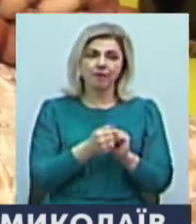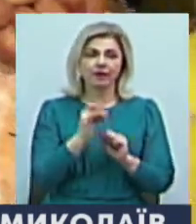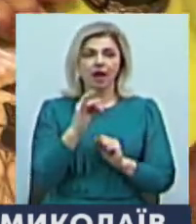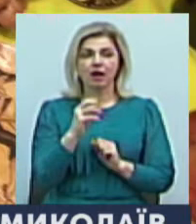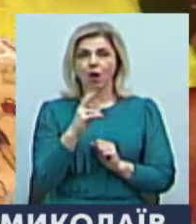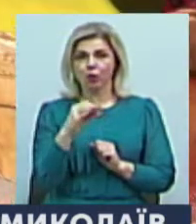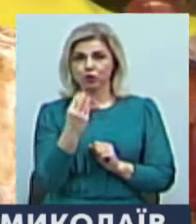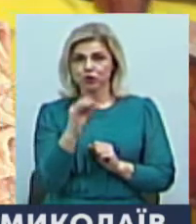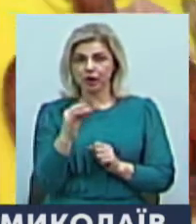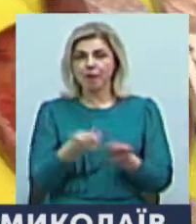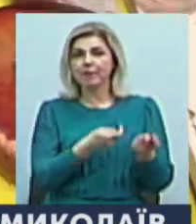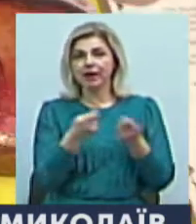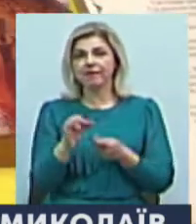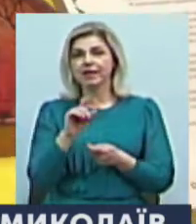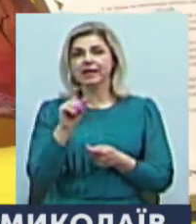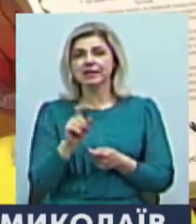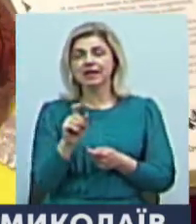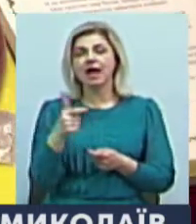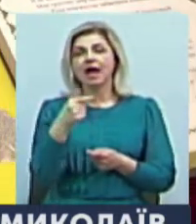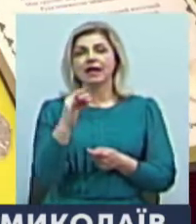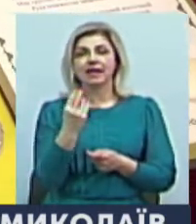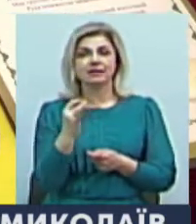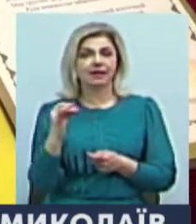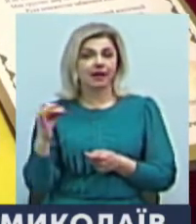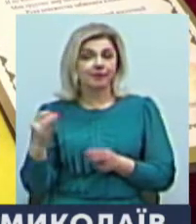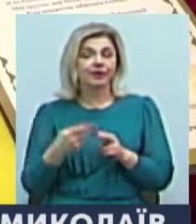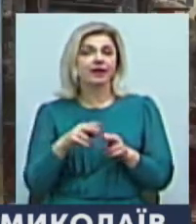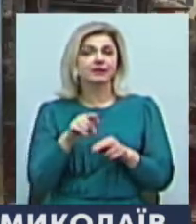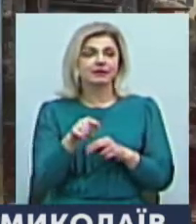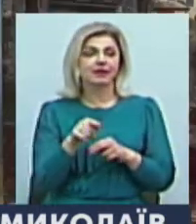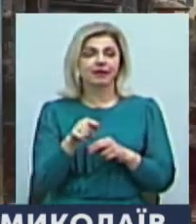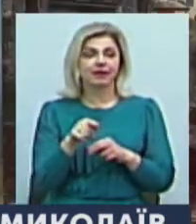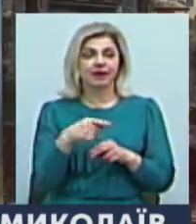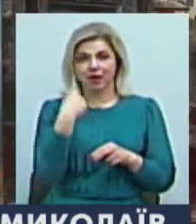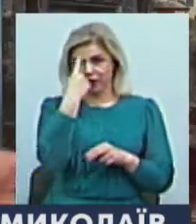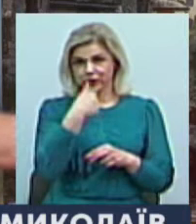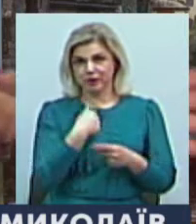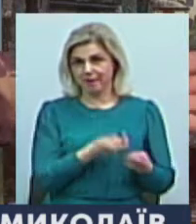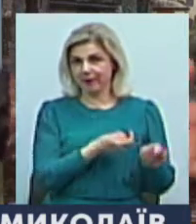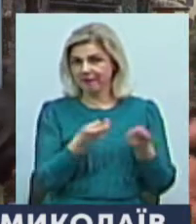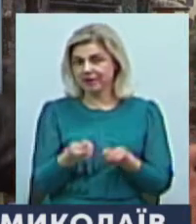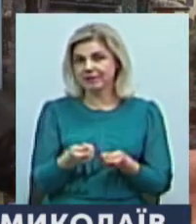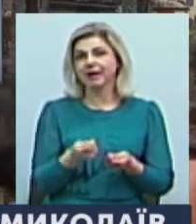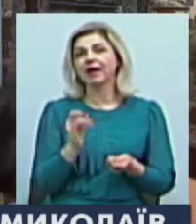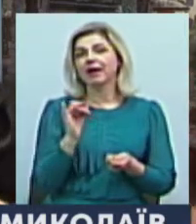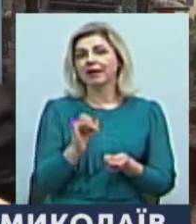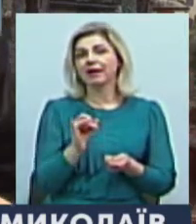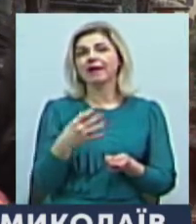з грецької узбережжя. Я самолично привезла. І всі